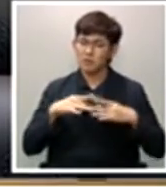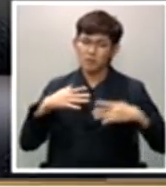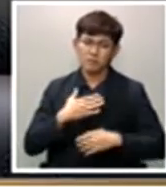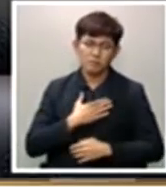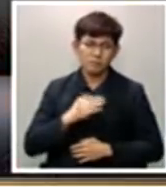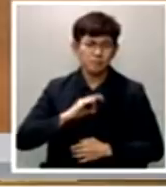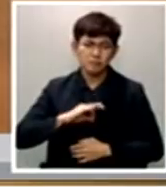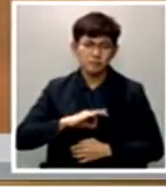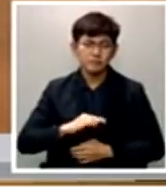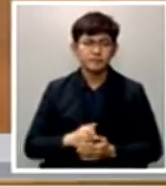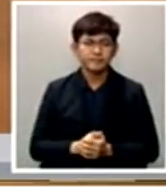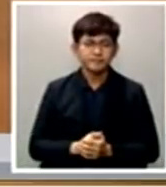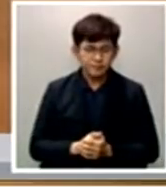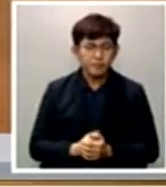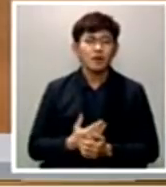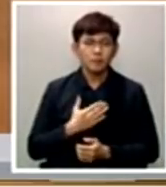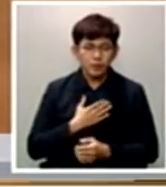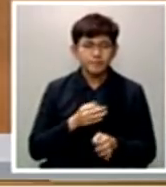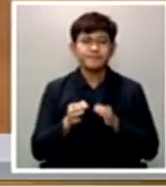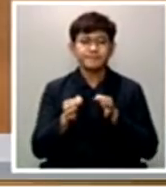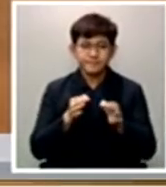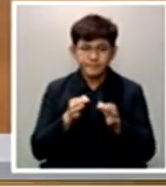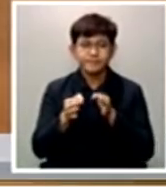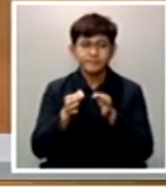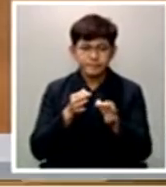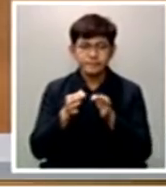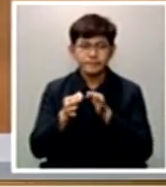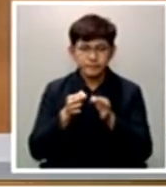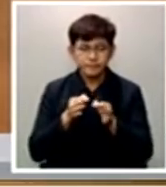านกลมครับผมเองก็ได้อธิบายนะครับ